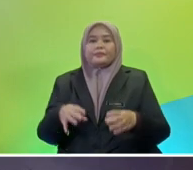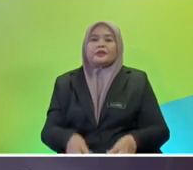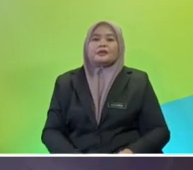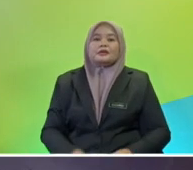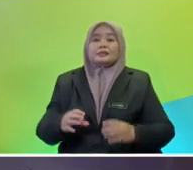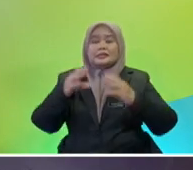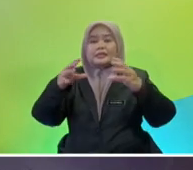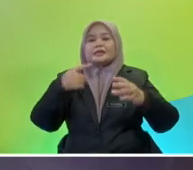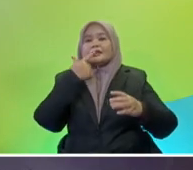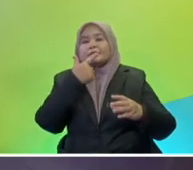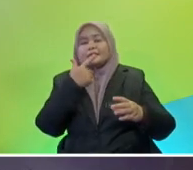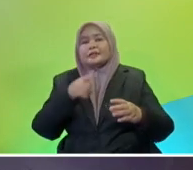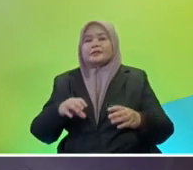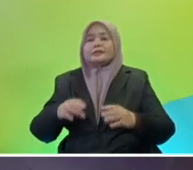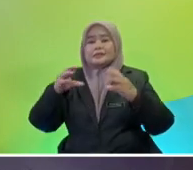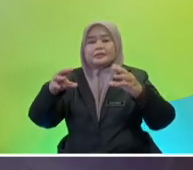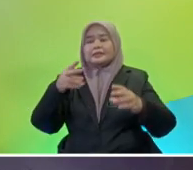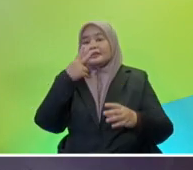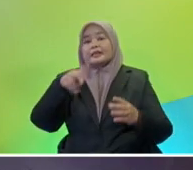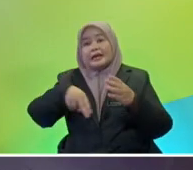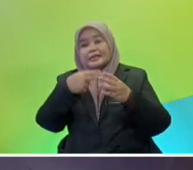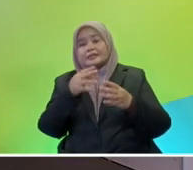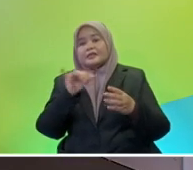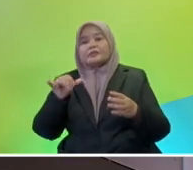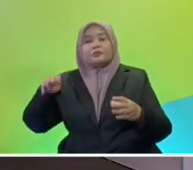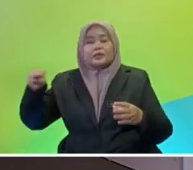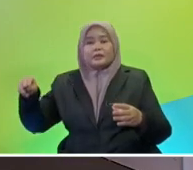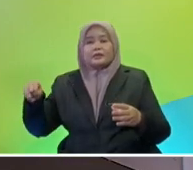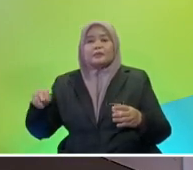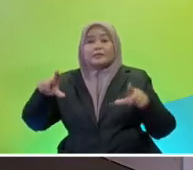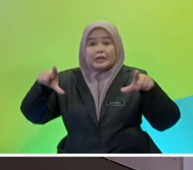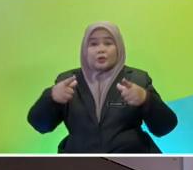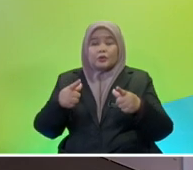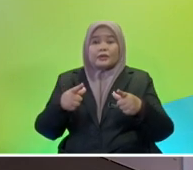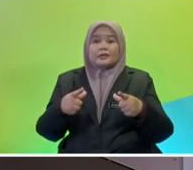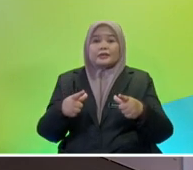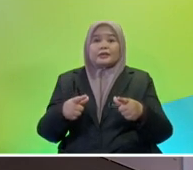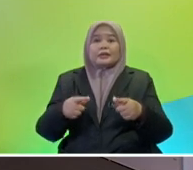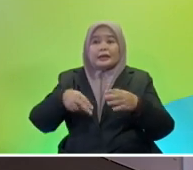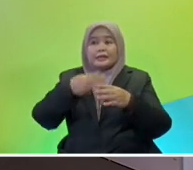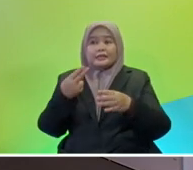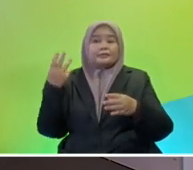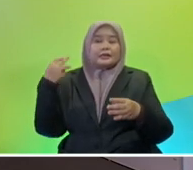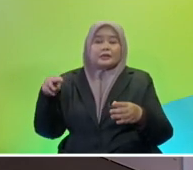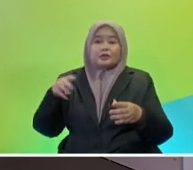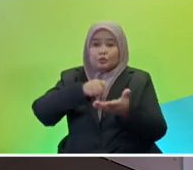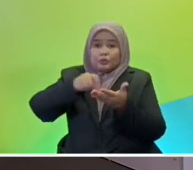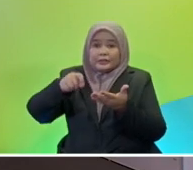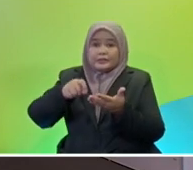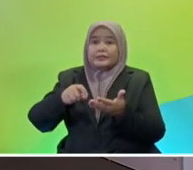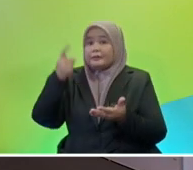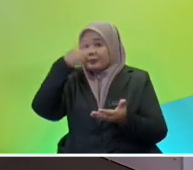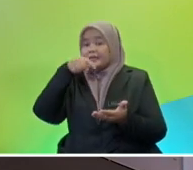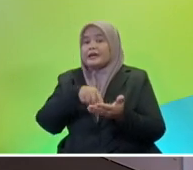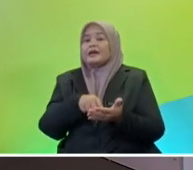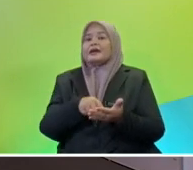secara lisan dan eh hasilnya apabila murid eh melakukan hasil yang mereka tulis seperti ada di depan